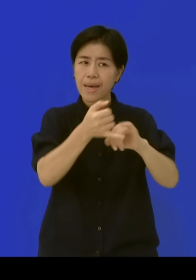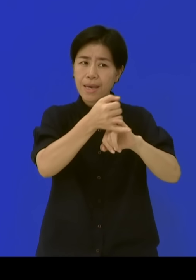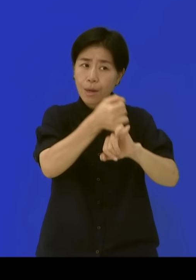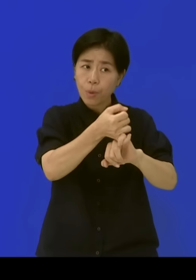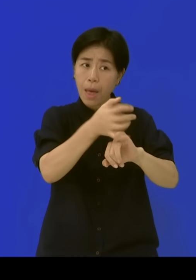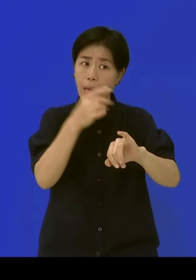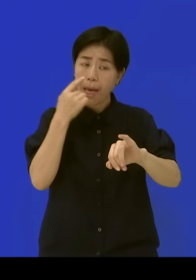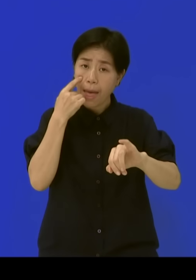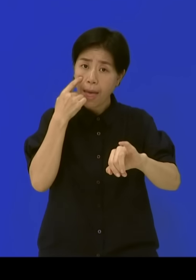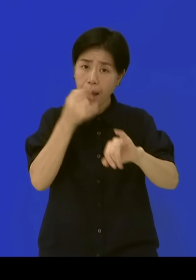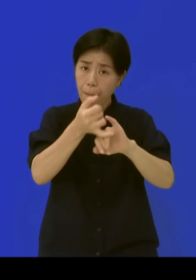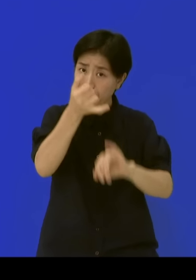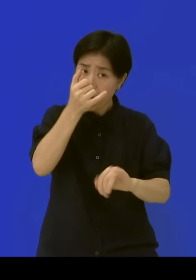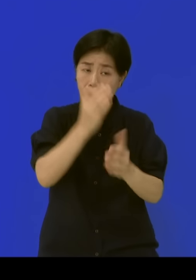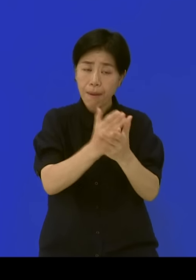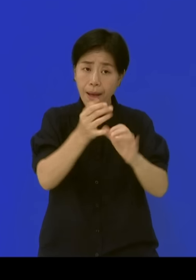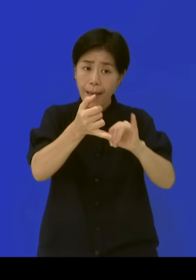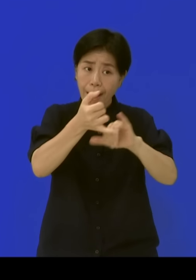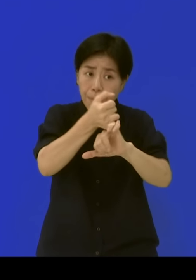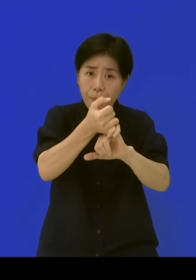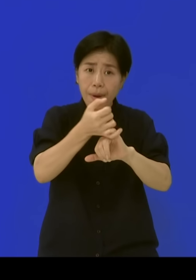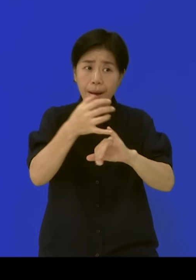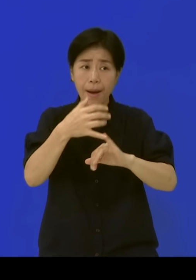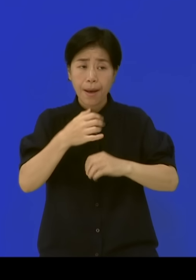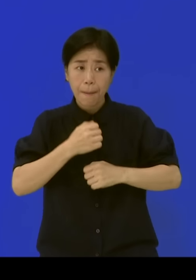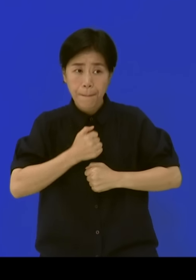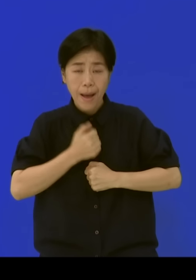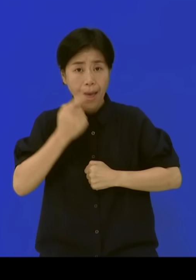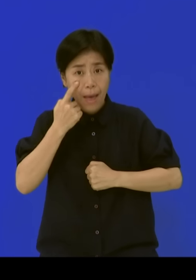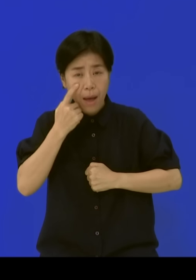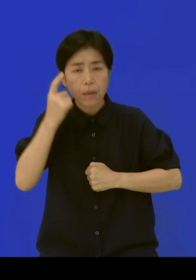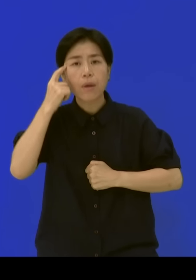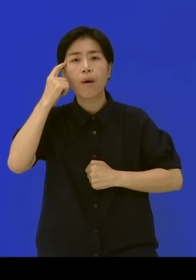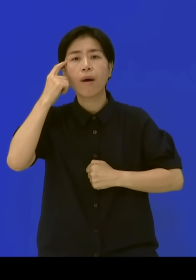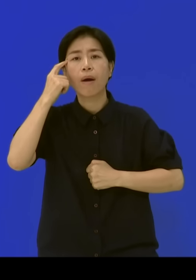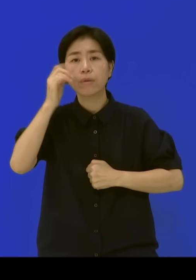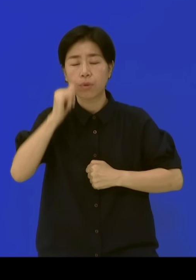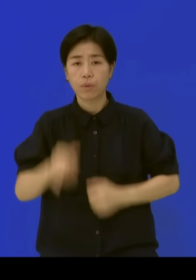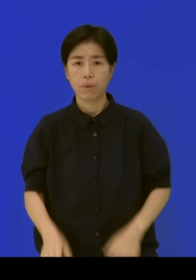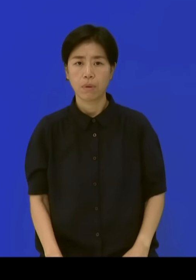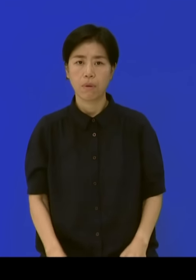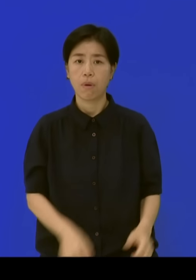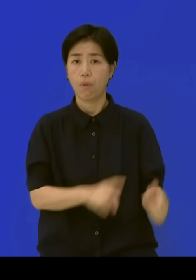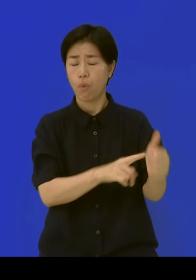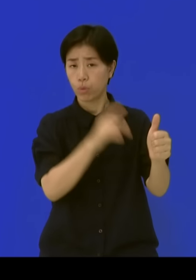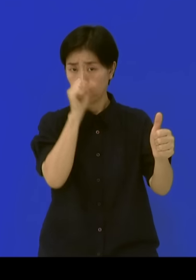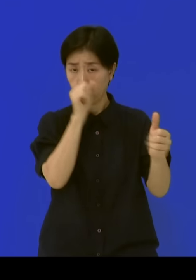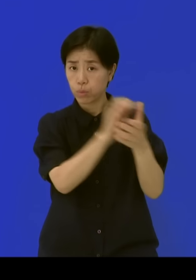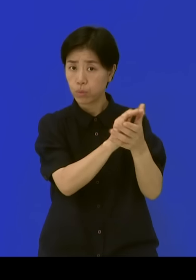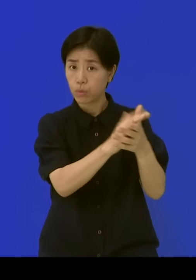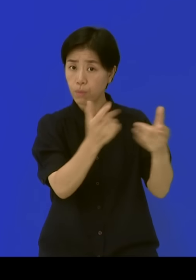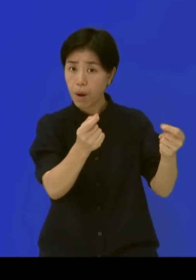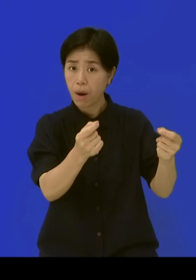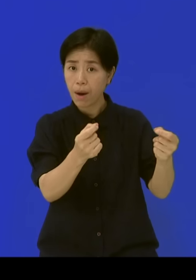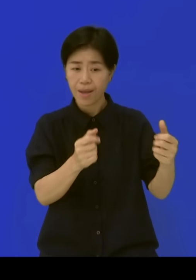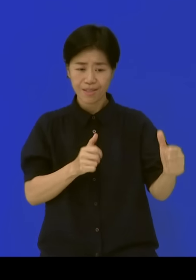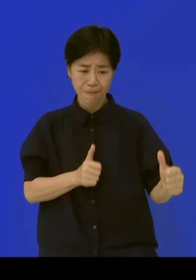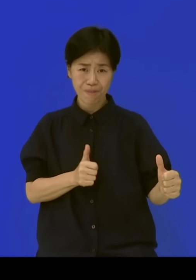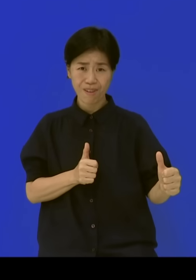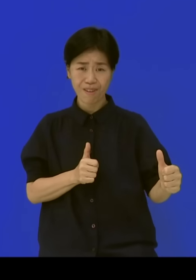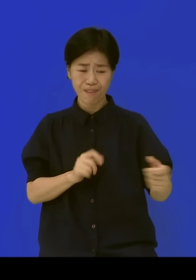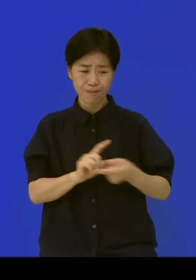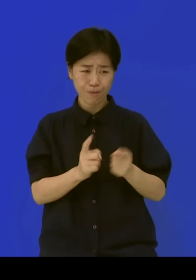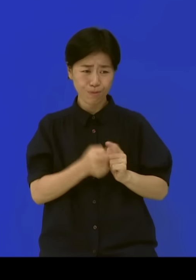있겠구나. 그런 생각을 해보게 됐던 것 같아요. 정말 좋은 친구네요. 사실 남자끼리 편지 안 쓰잖아요. 네, 굉장히 어색하고 닭살이죠. 네,